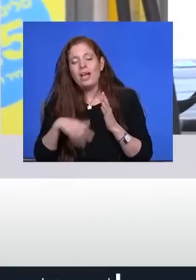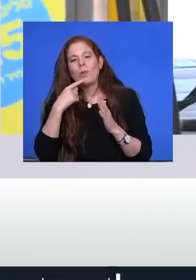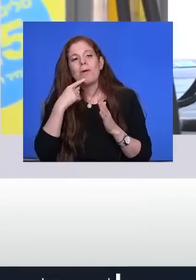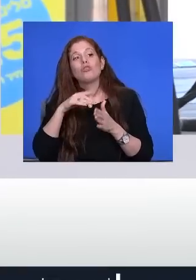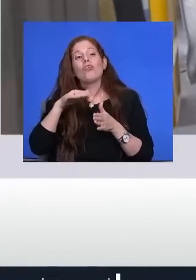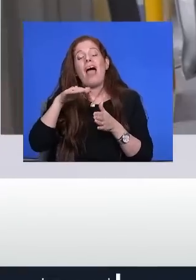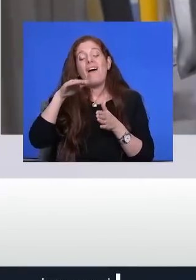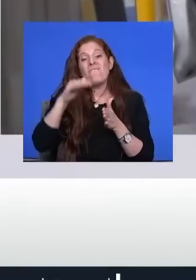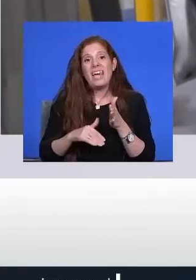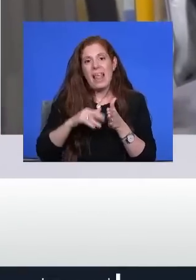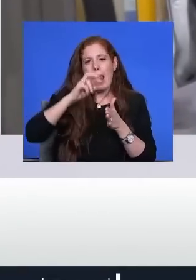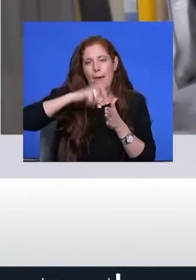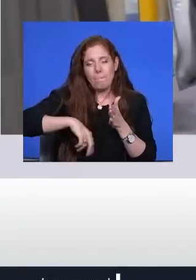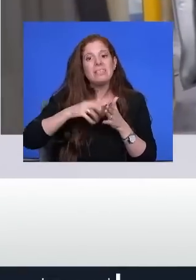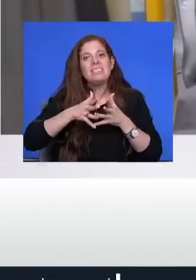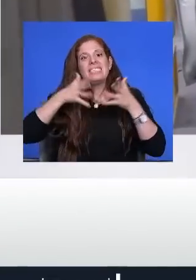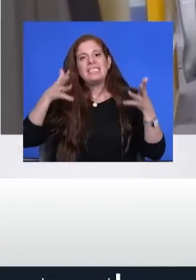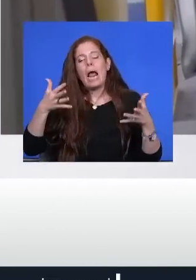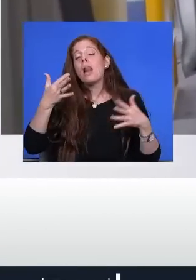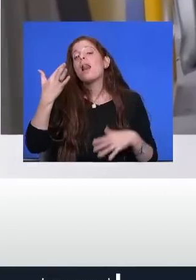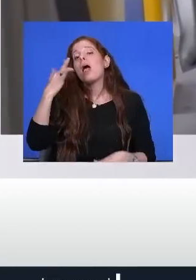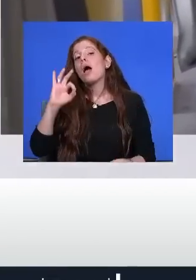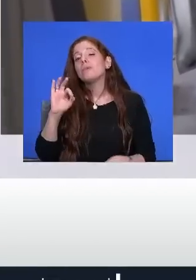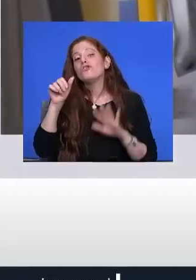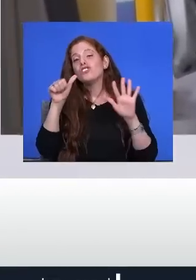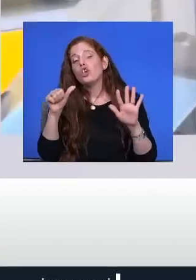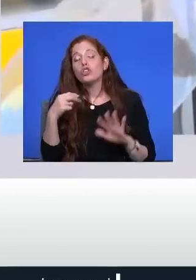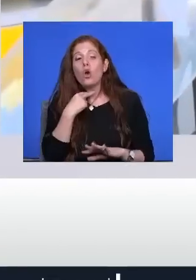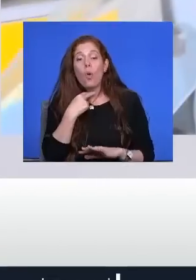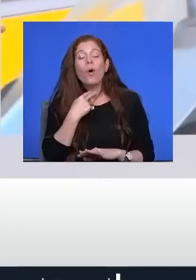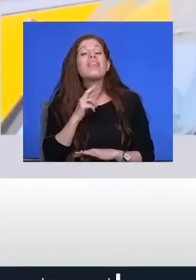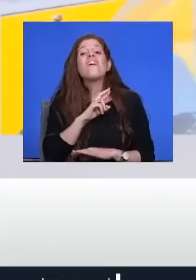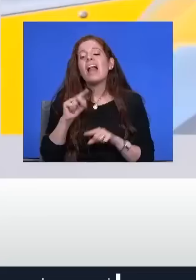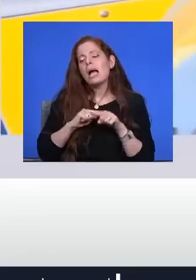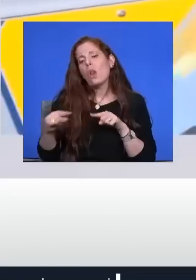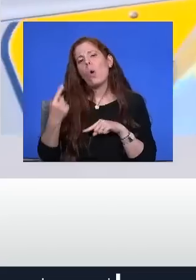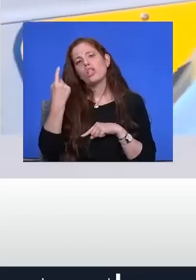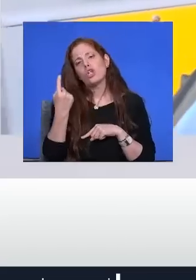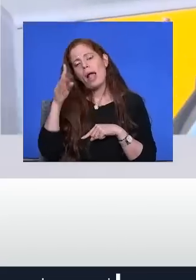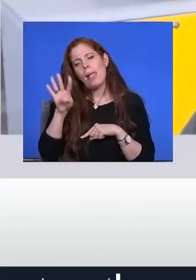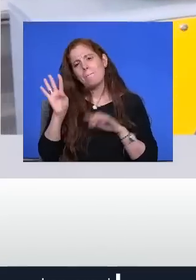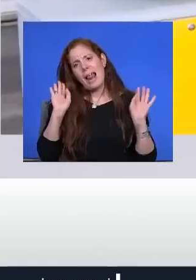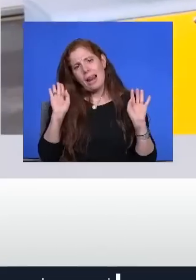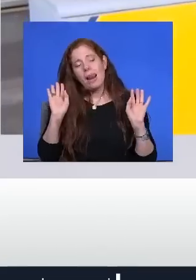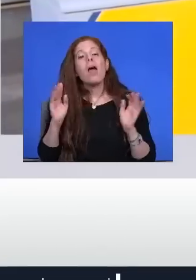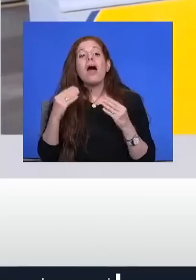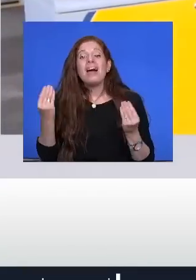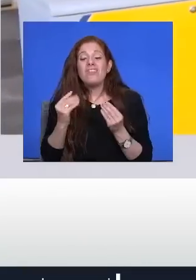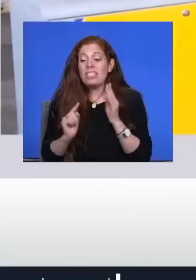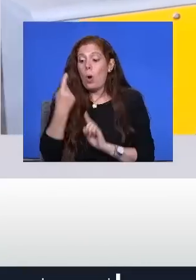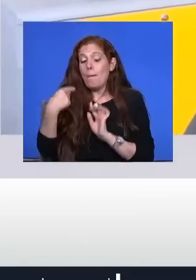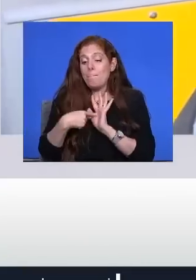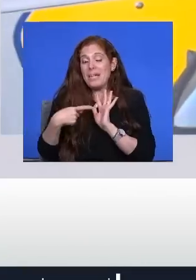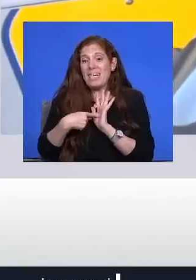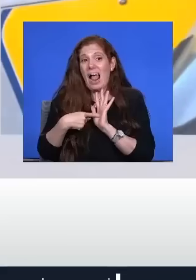צפויה לגדול ל-56 אגורות, אבל רק לחודש אחד, חודש אפריל. הדבר הזה קורה בגלל שהוראת